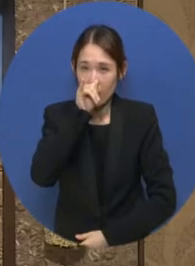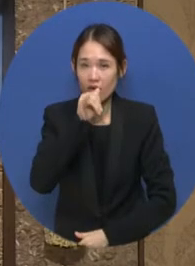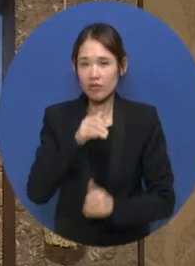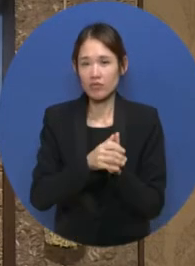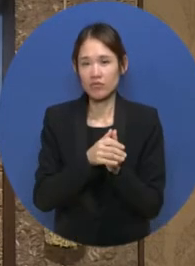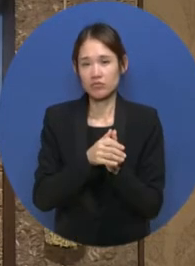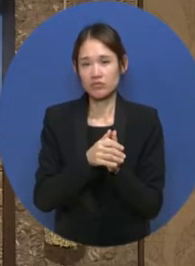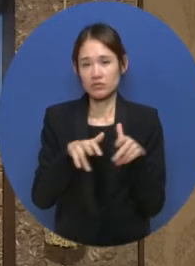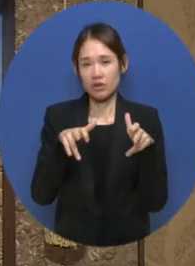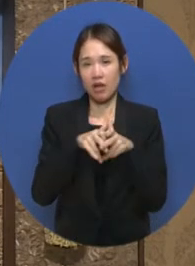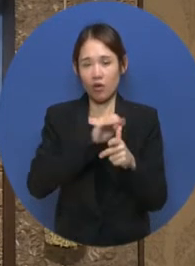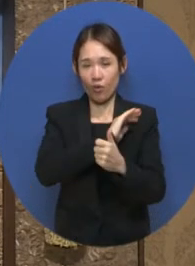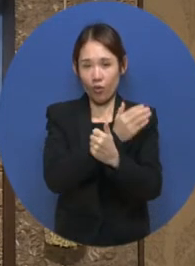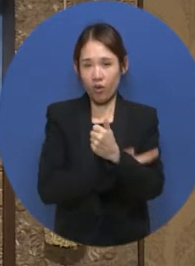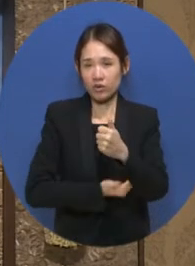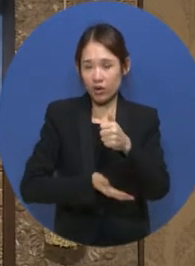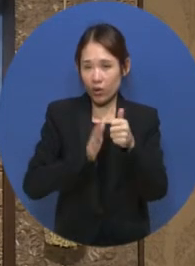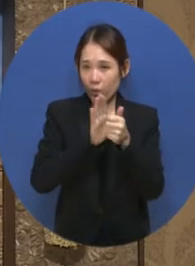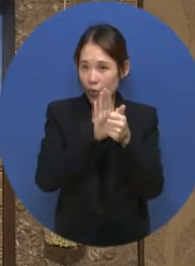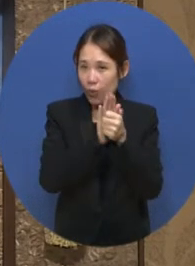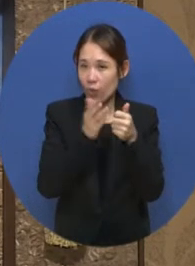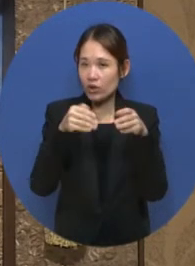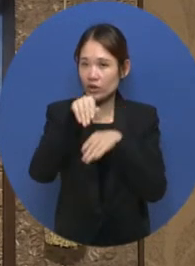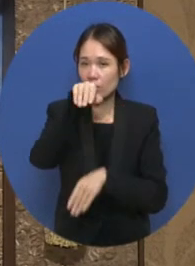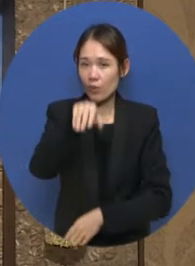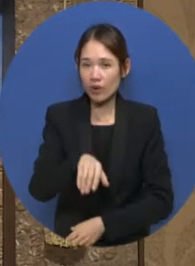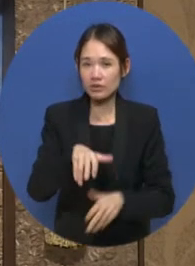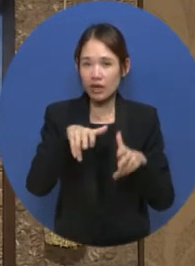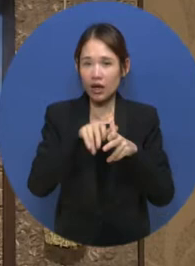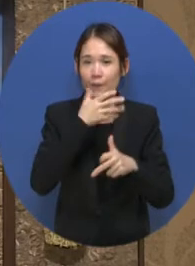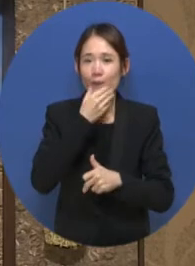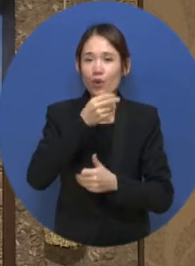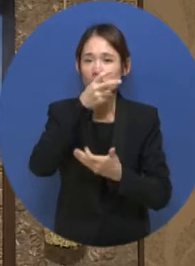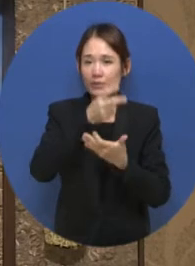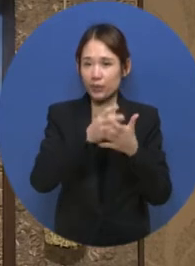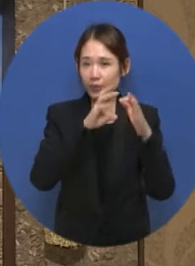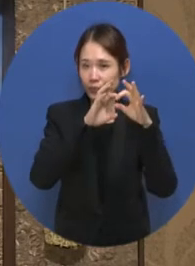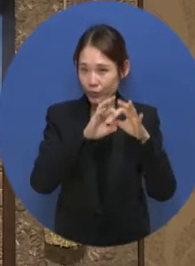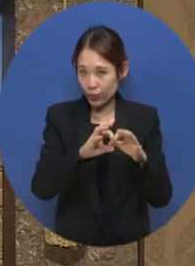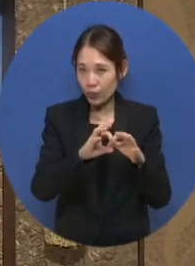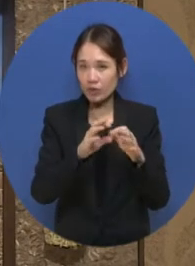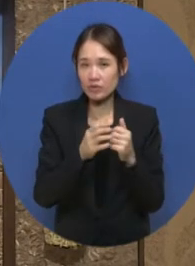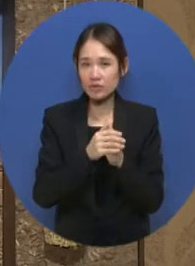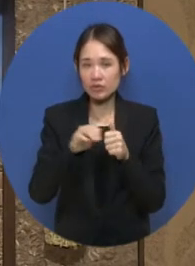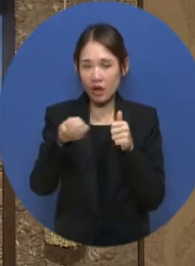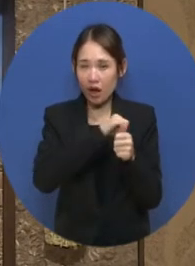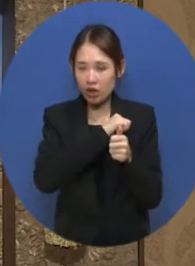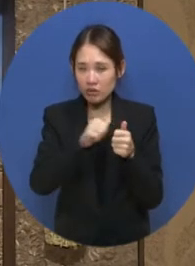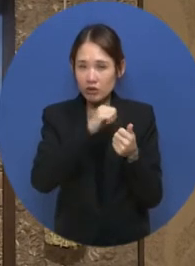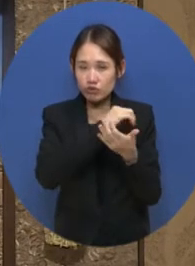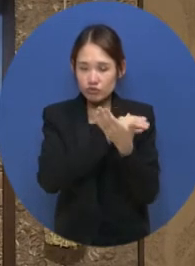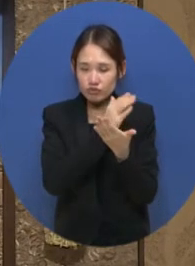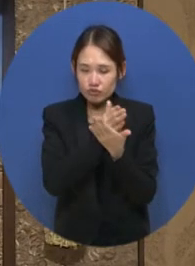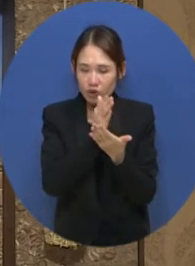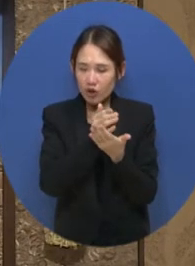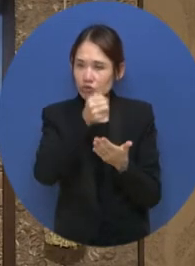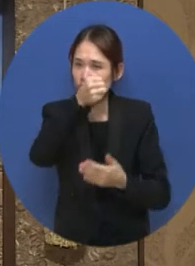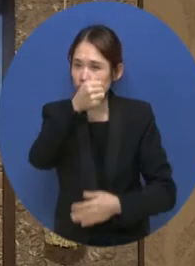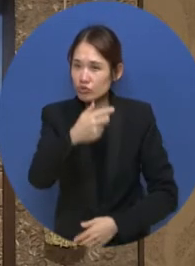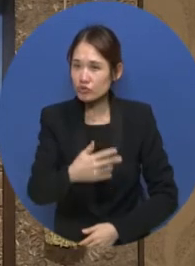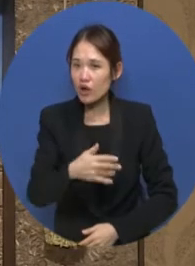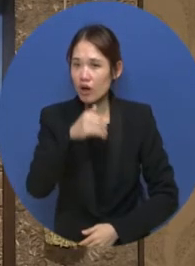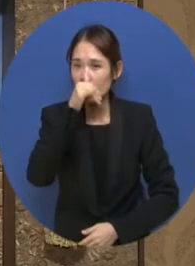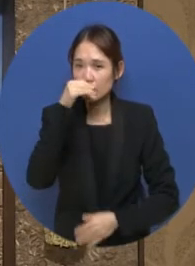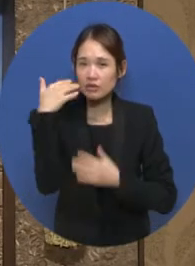그래서 그 장의 근위 05 기관에서는 장애 폭시 법에 근거해서 4 학대 흉을 여러 가지로 분류를 하고 있는데요 먼저